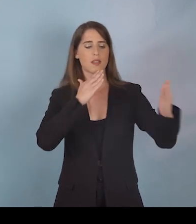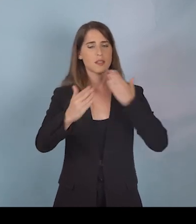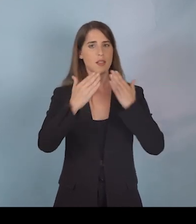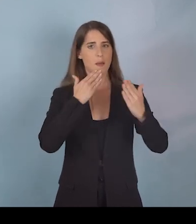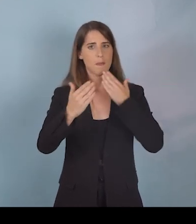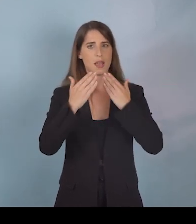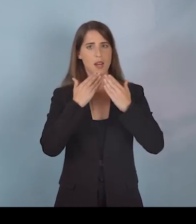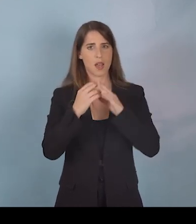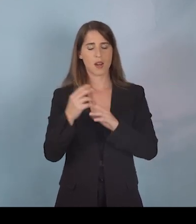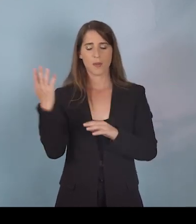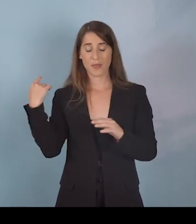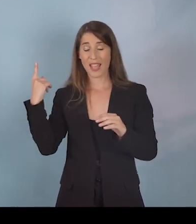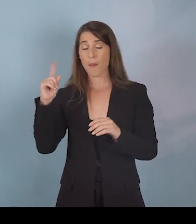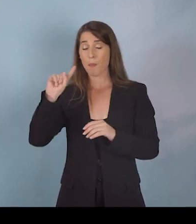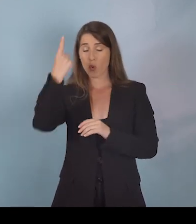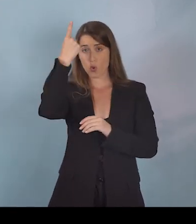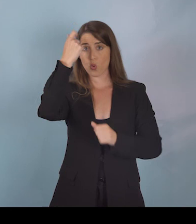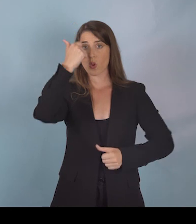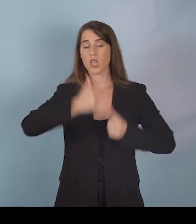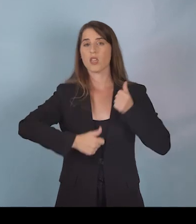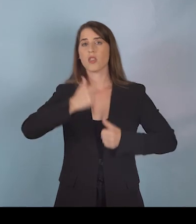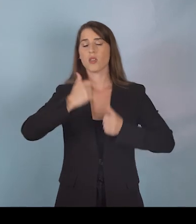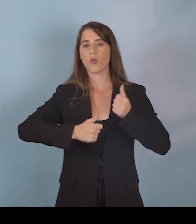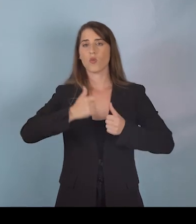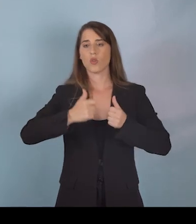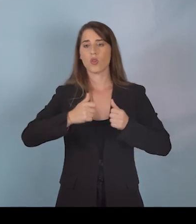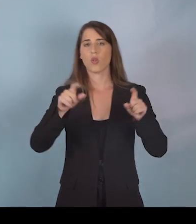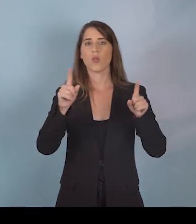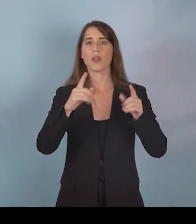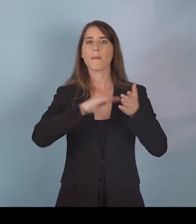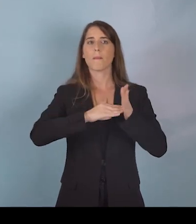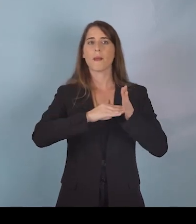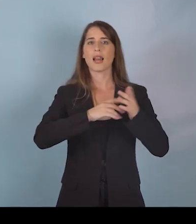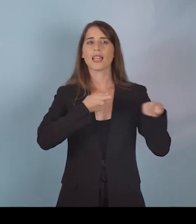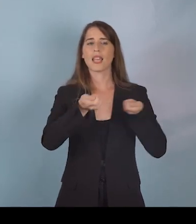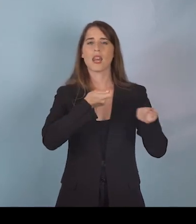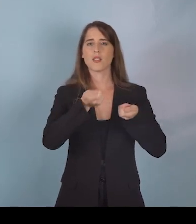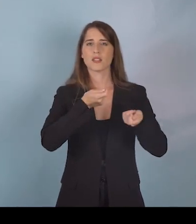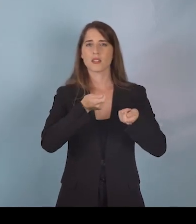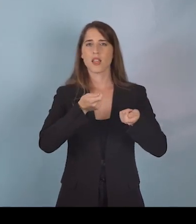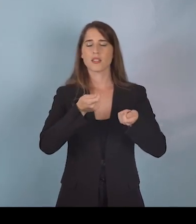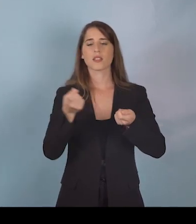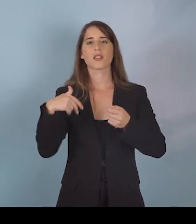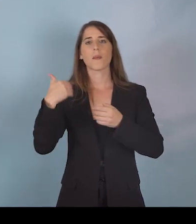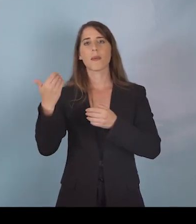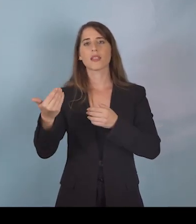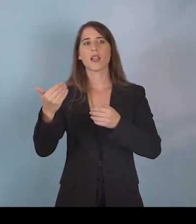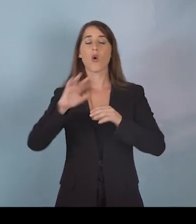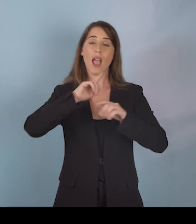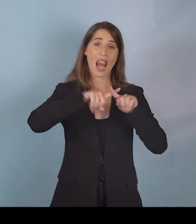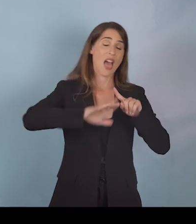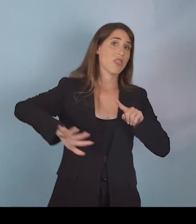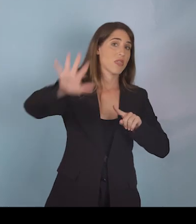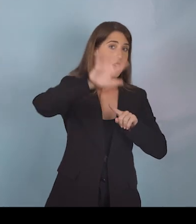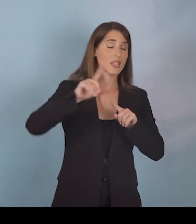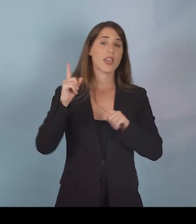γίνουν δύο εκπαιδευτικά σεμινάρια προς χειριστές και χειρίστριες. Ένα τον Ιούνιο που ήταν χειριστές και χειρίστριες από όλη την